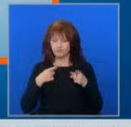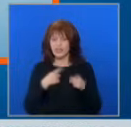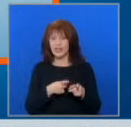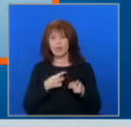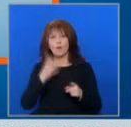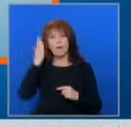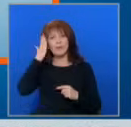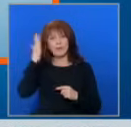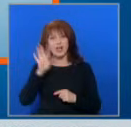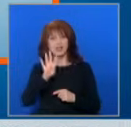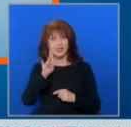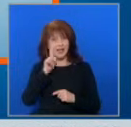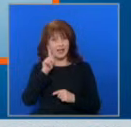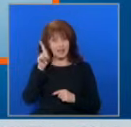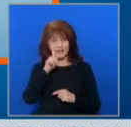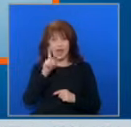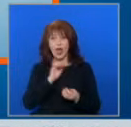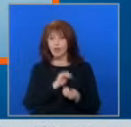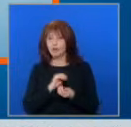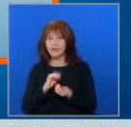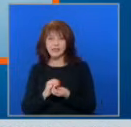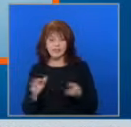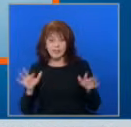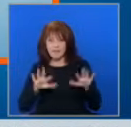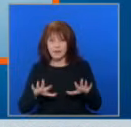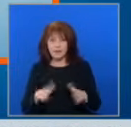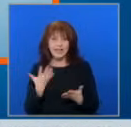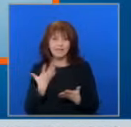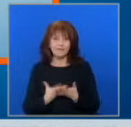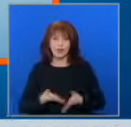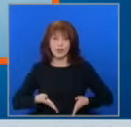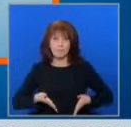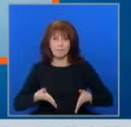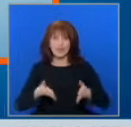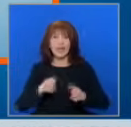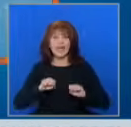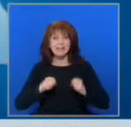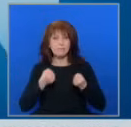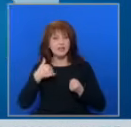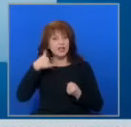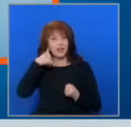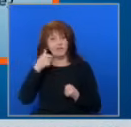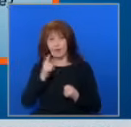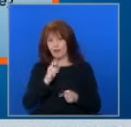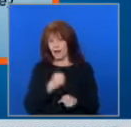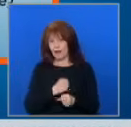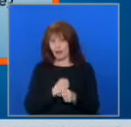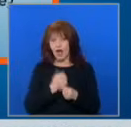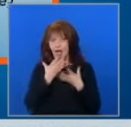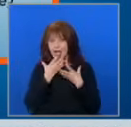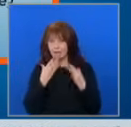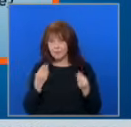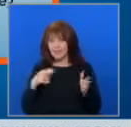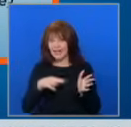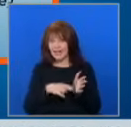премиера за това, че 4 денонощия бедства домакинства без ток, затворени са пътища, спешният телефон не работи. А заради липсата на ток в аптеките